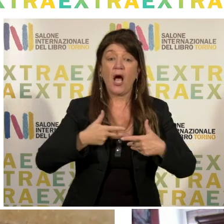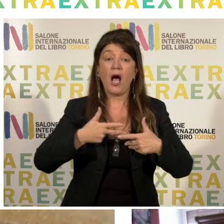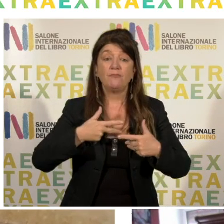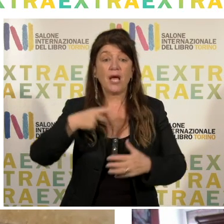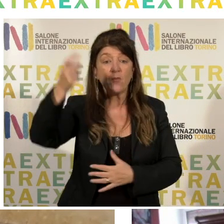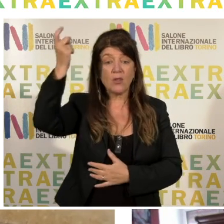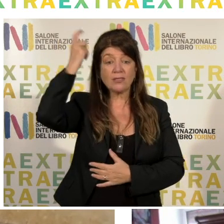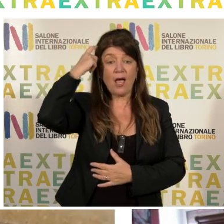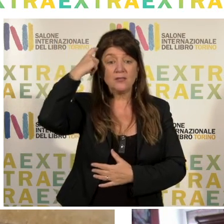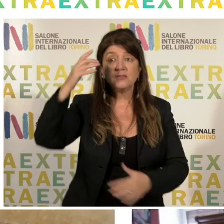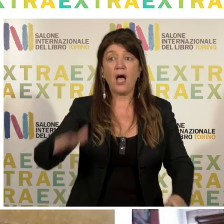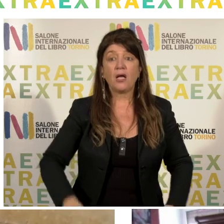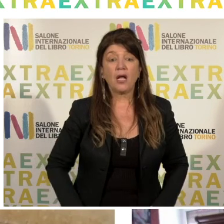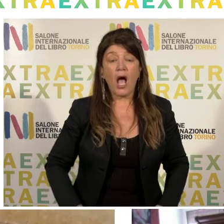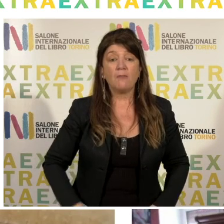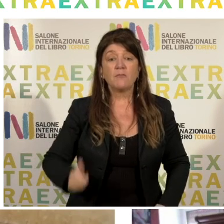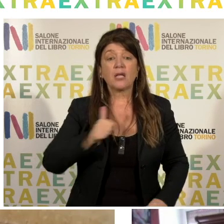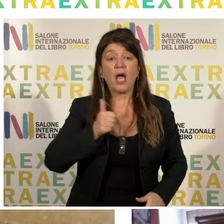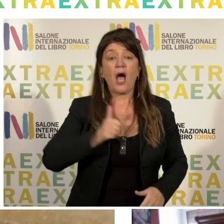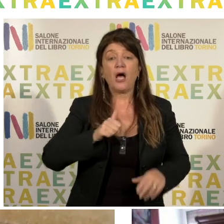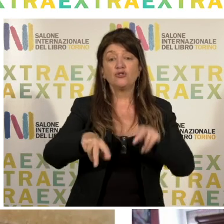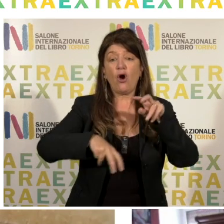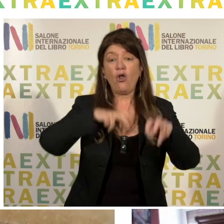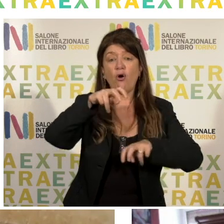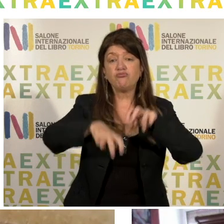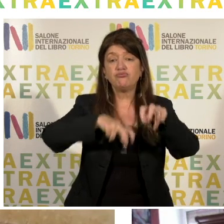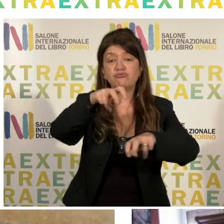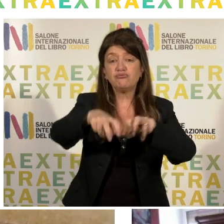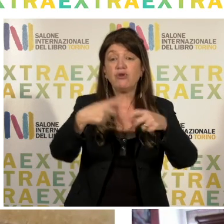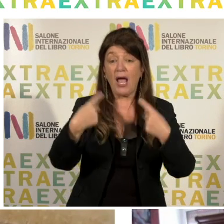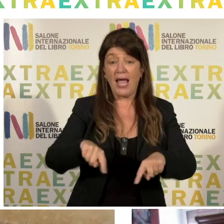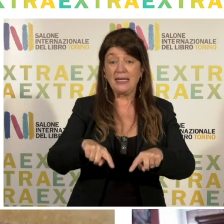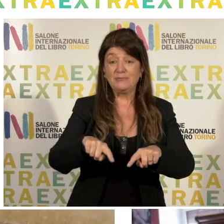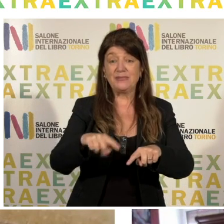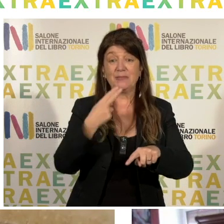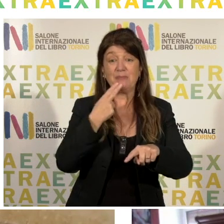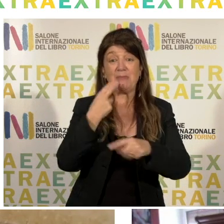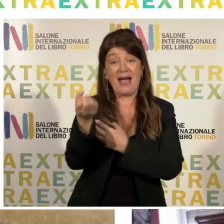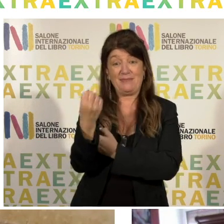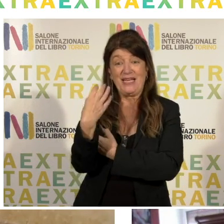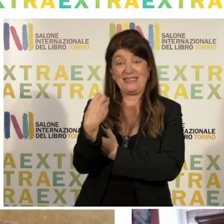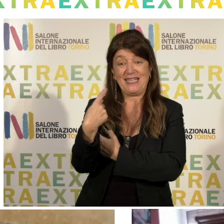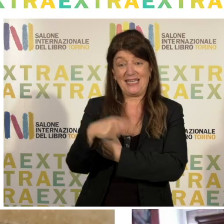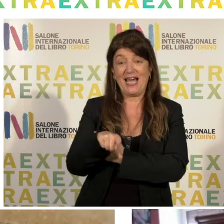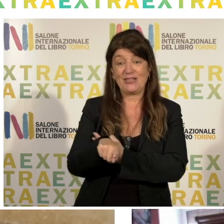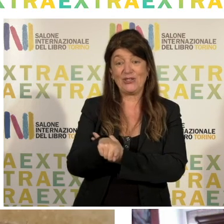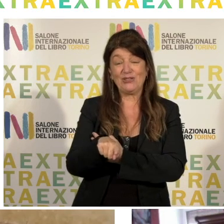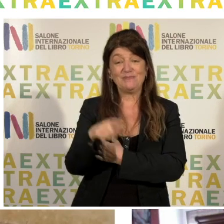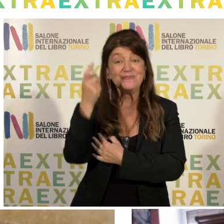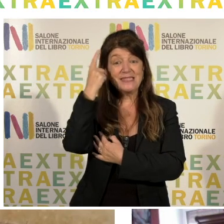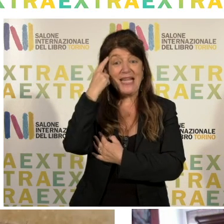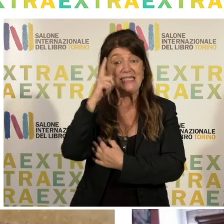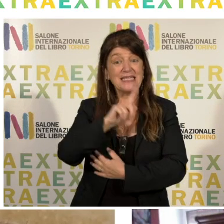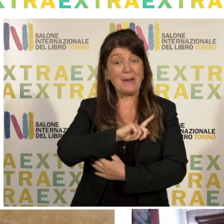e le gambe per andare avanti e per camminare. Questo è quello che mi ha insegnato mio papà. E je pense qu'aujourd'hui,